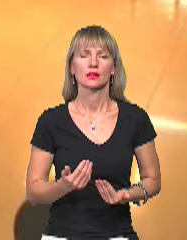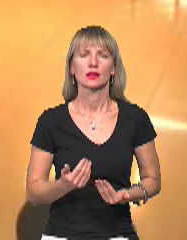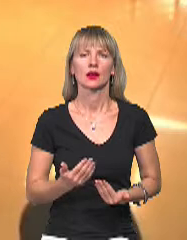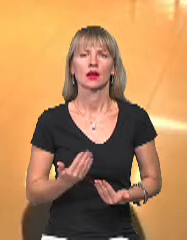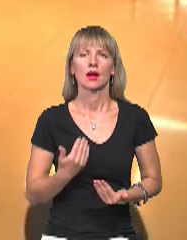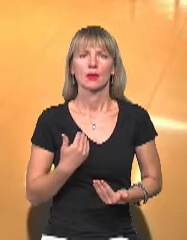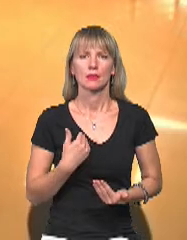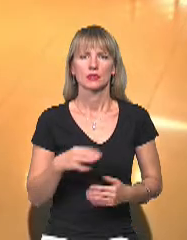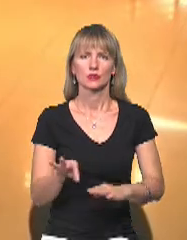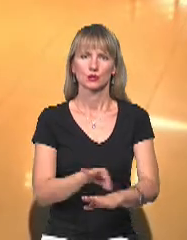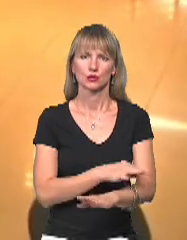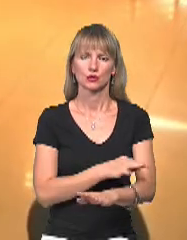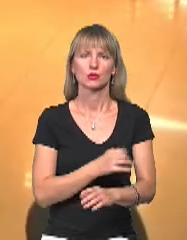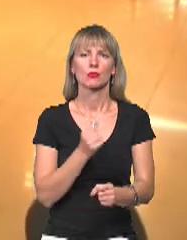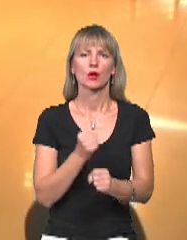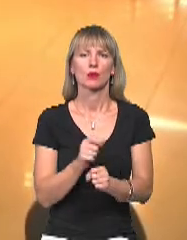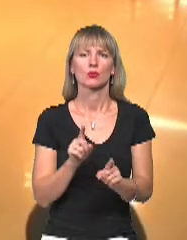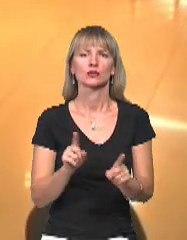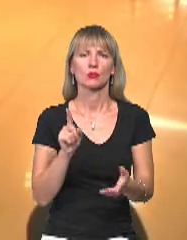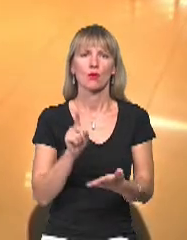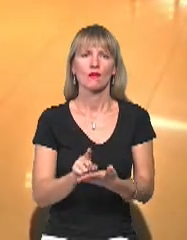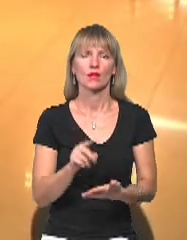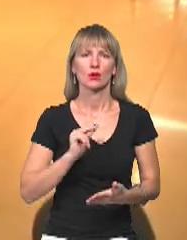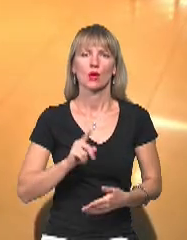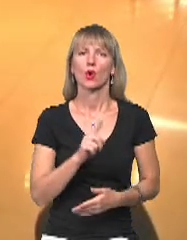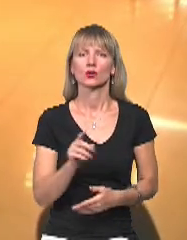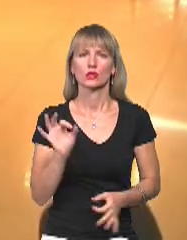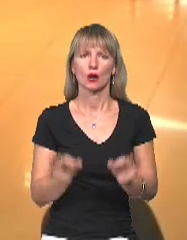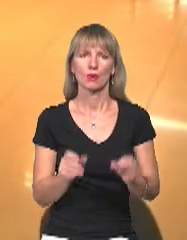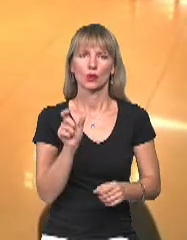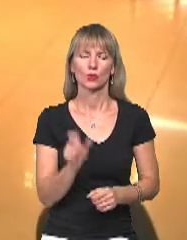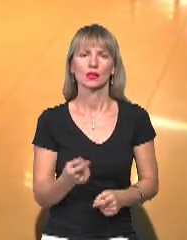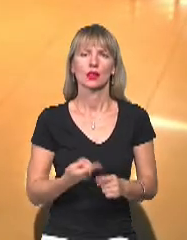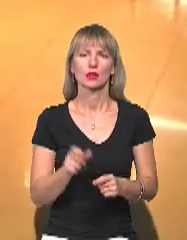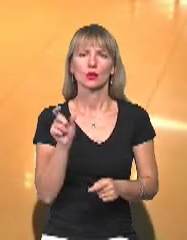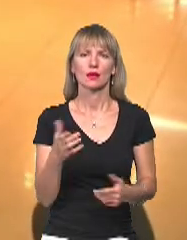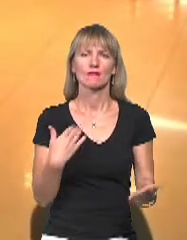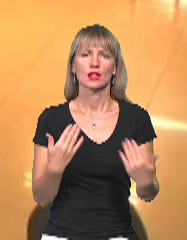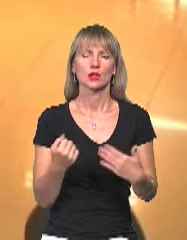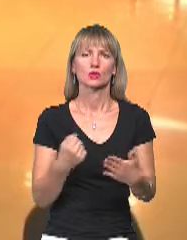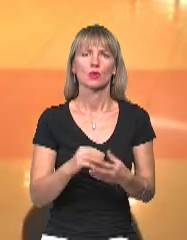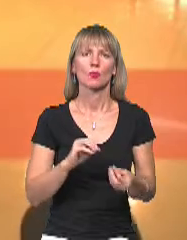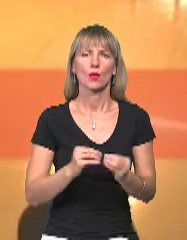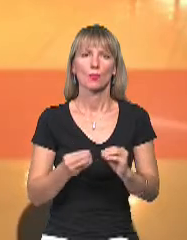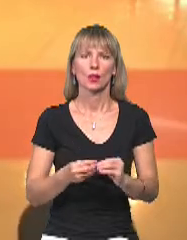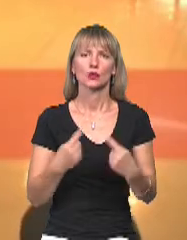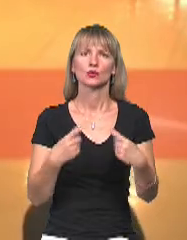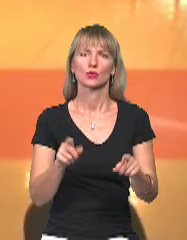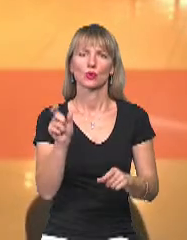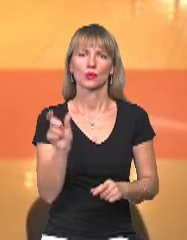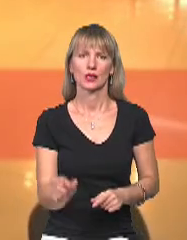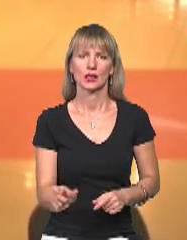Ми з моїм чоловіком робимо те, що повинна робити кожна нормальна людина. Це людське відношення до проблем іншої